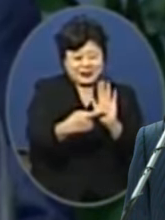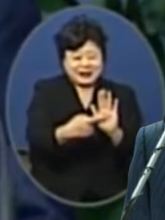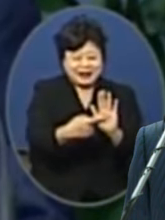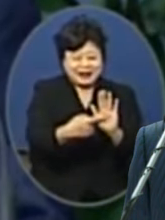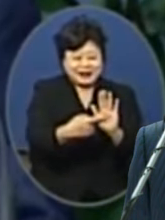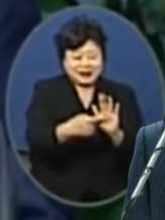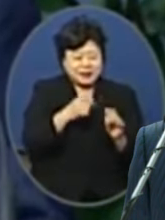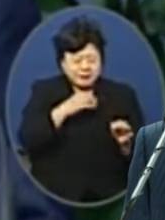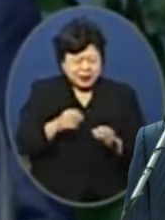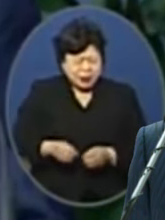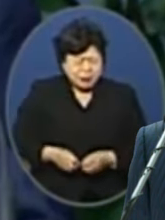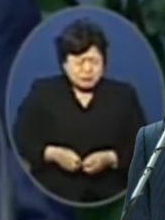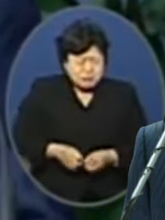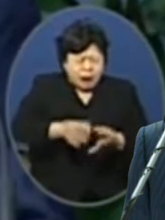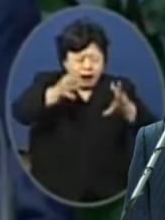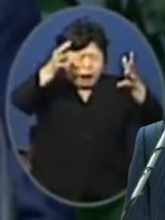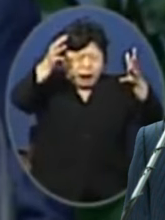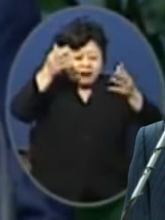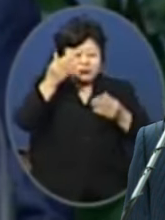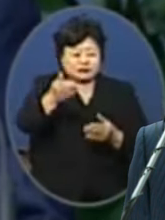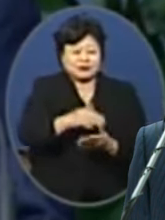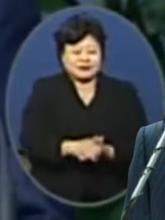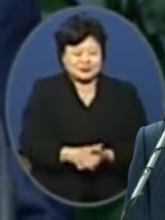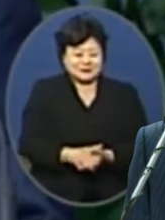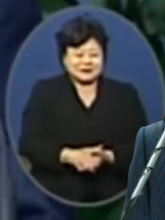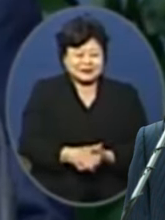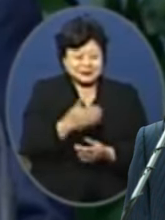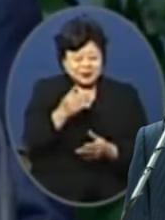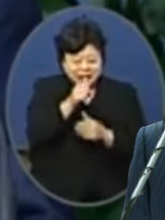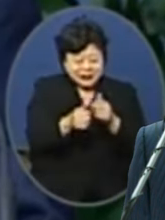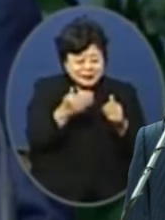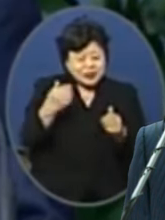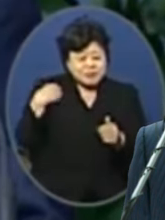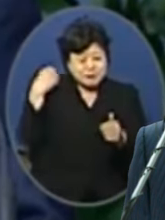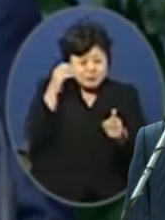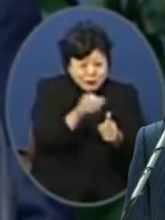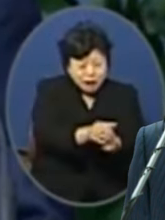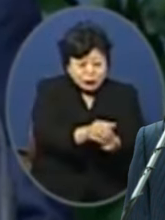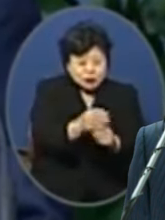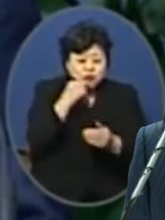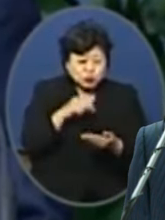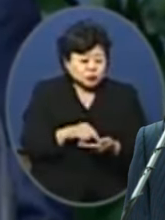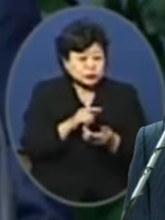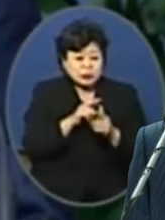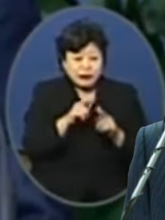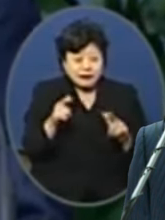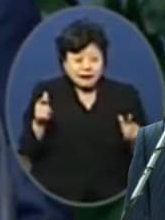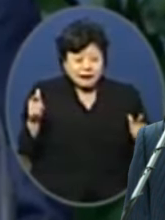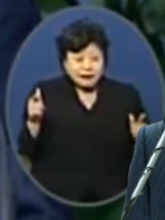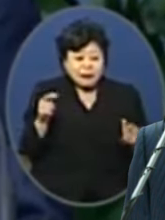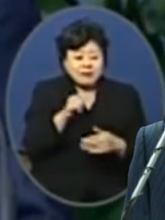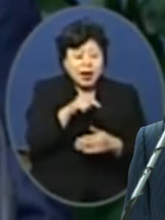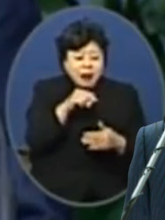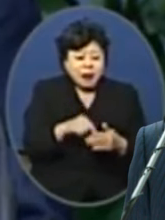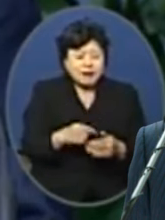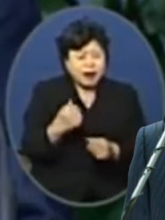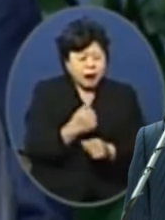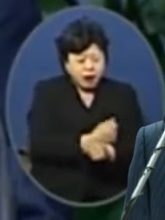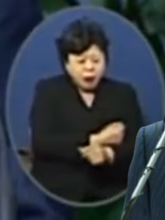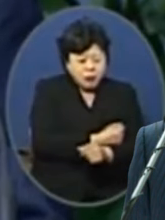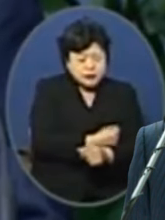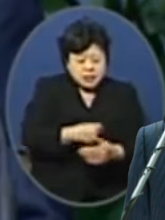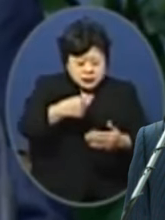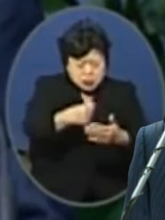공수를 갈라 주신 것입니다 아멘 여러분 하나님께 맡긴다는 것 절대 쉽지 않습니다 마음속에 엄청난